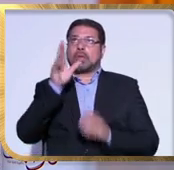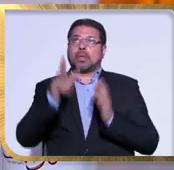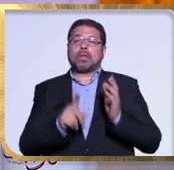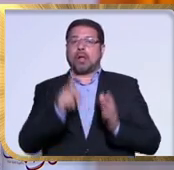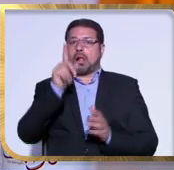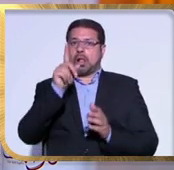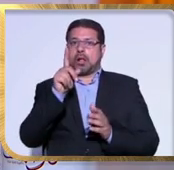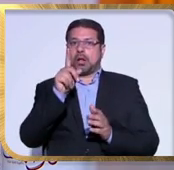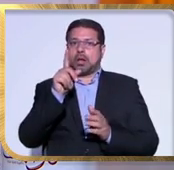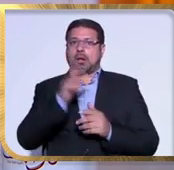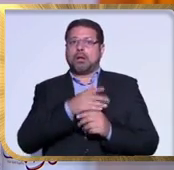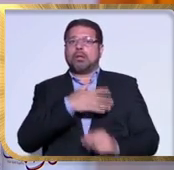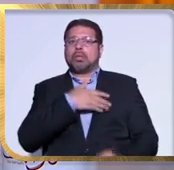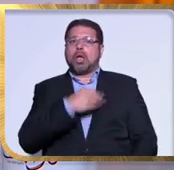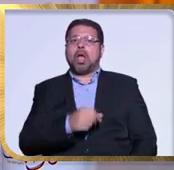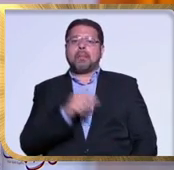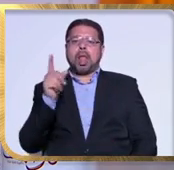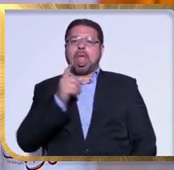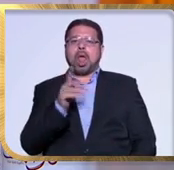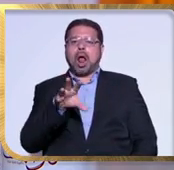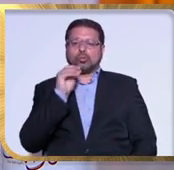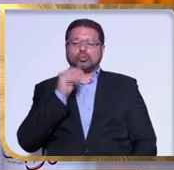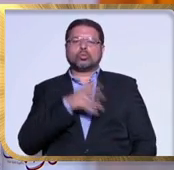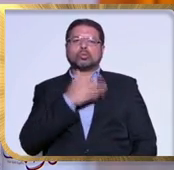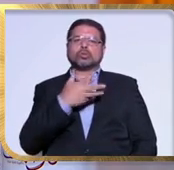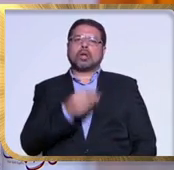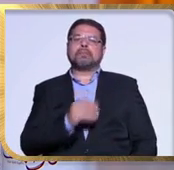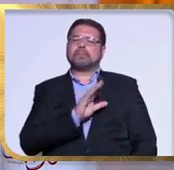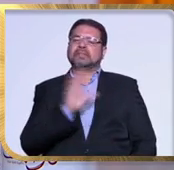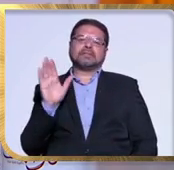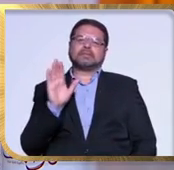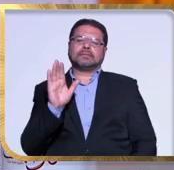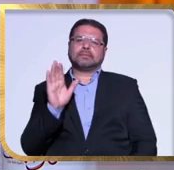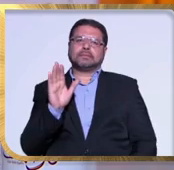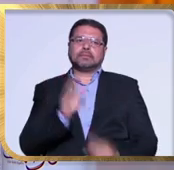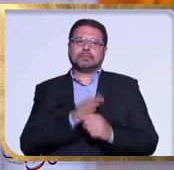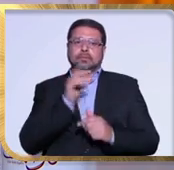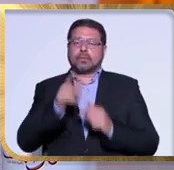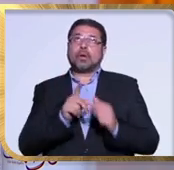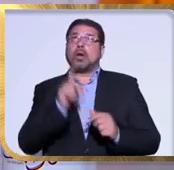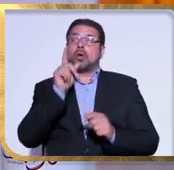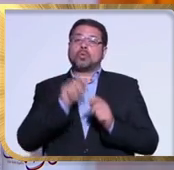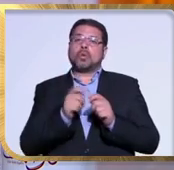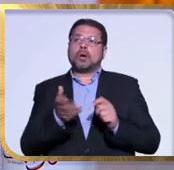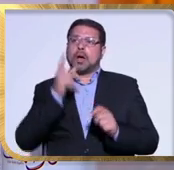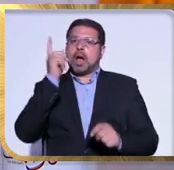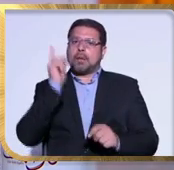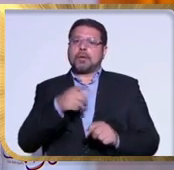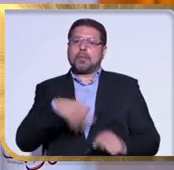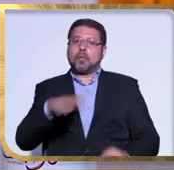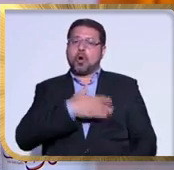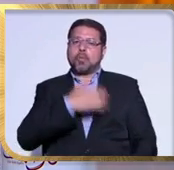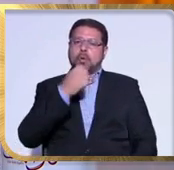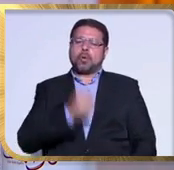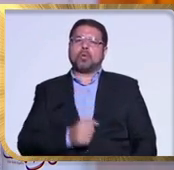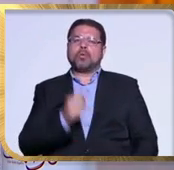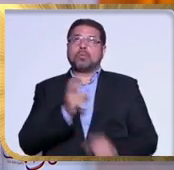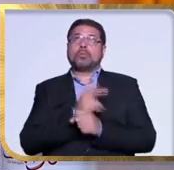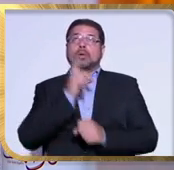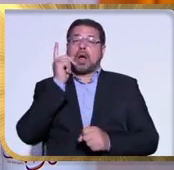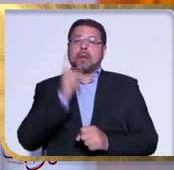الله طيب لا يقبل الا طيبا وان الله تعالى امر المؤمنين بما